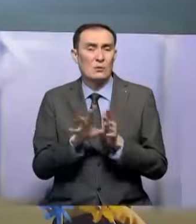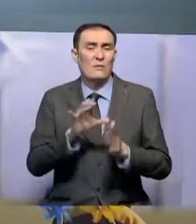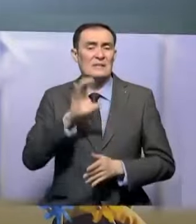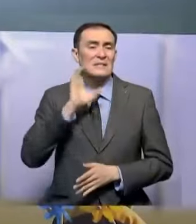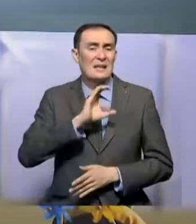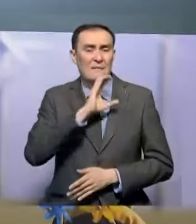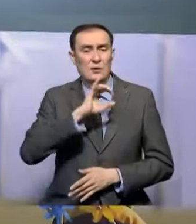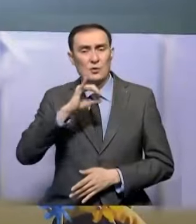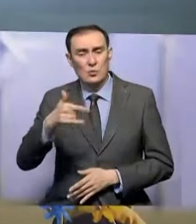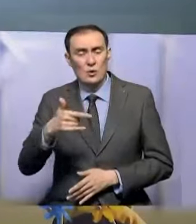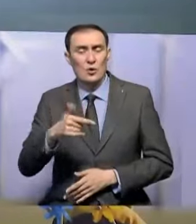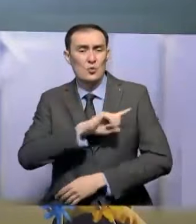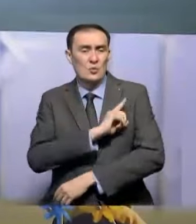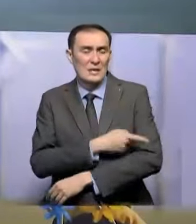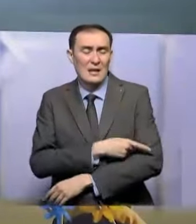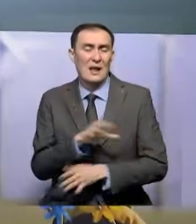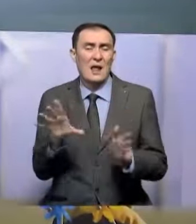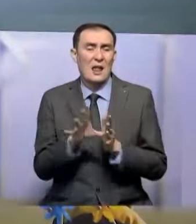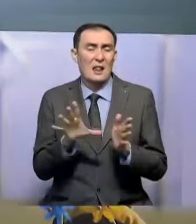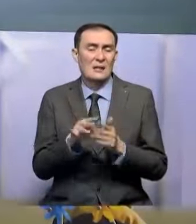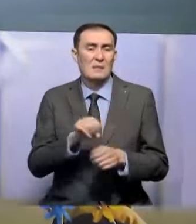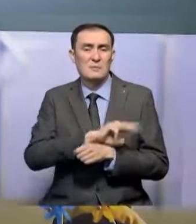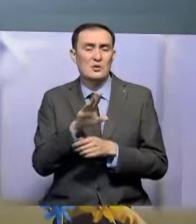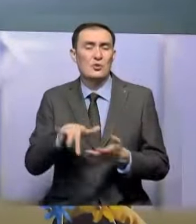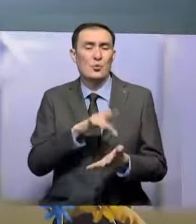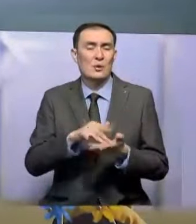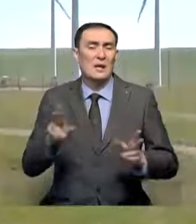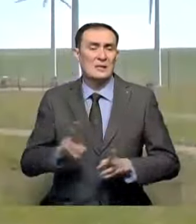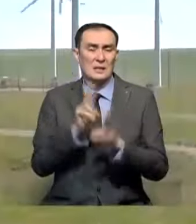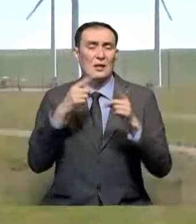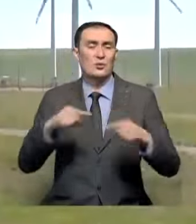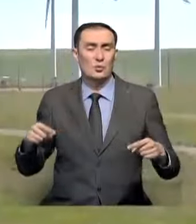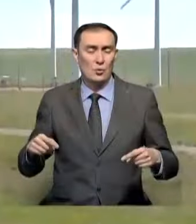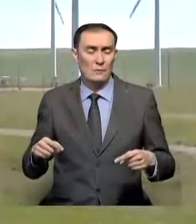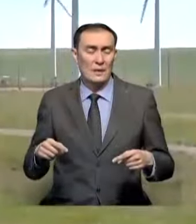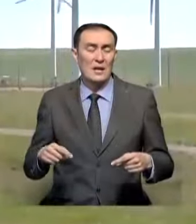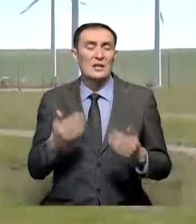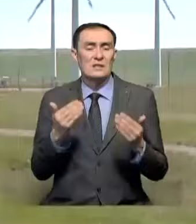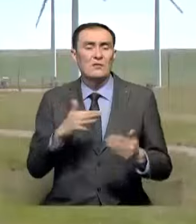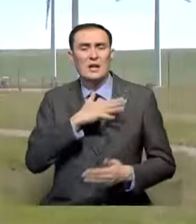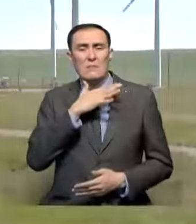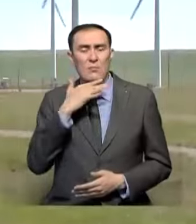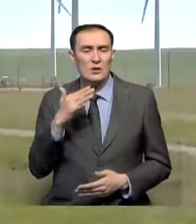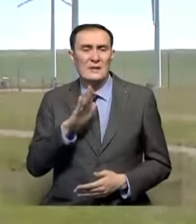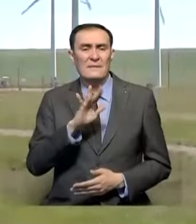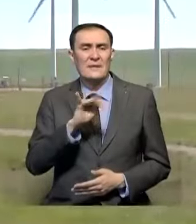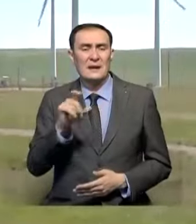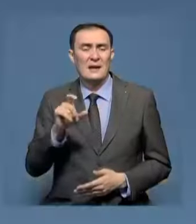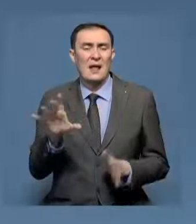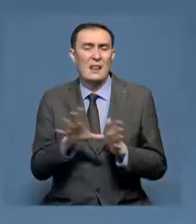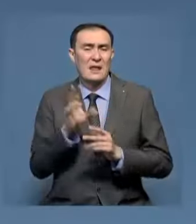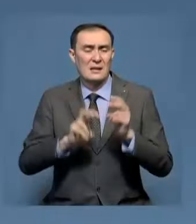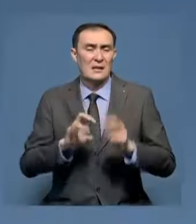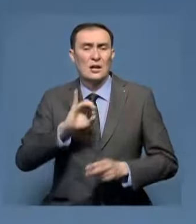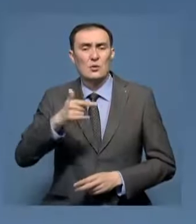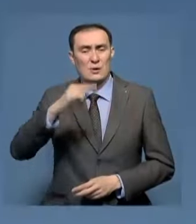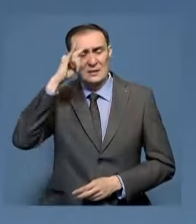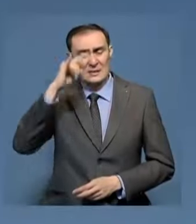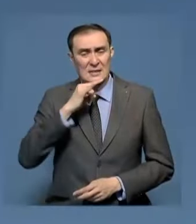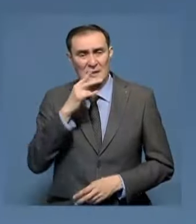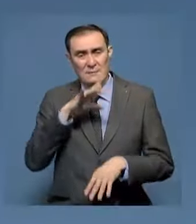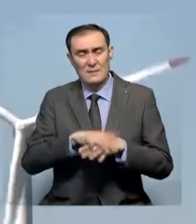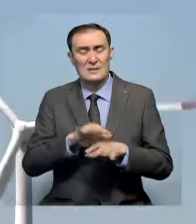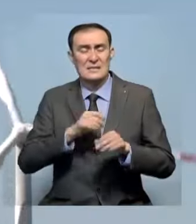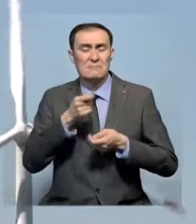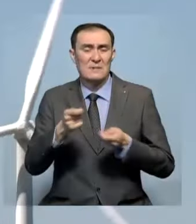на юг это усиление электроснабжения города Астана и так далее сегодня наибольшие количество ви сосредоточено на юге страны заметили